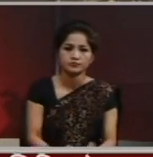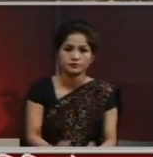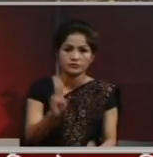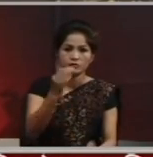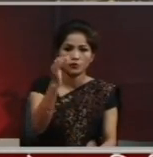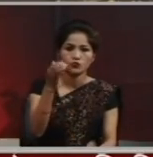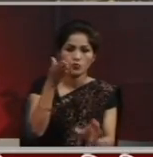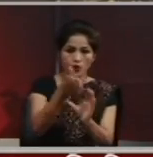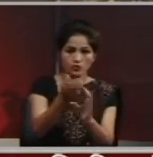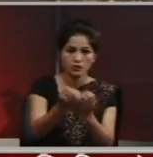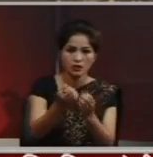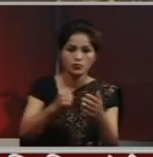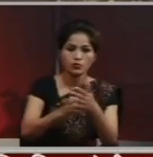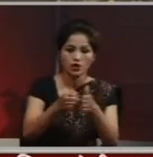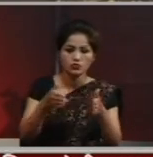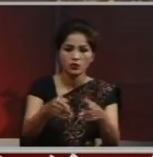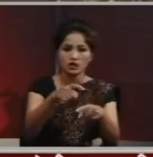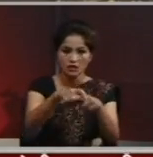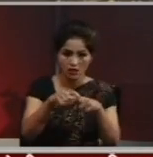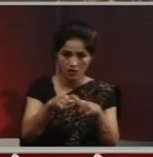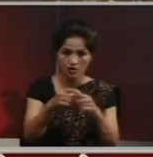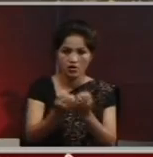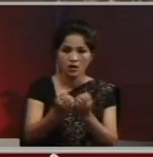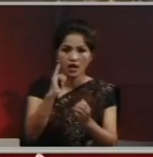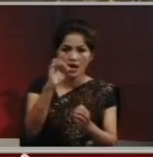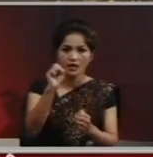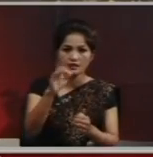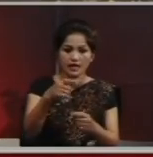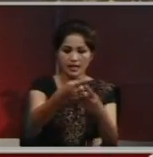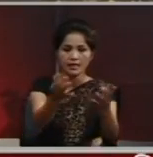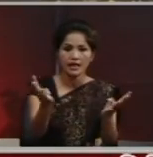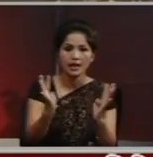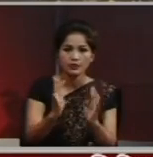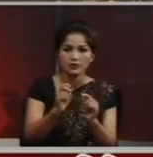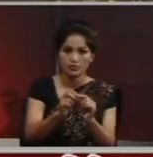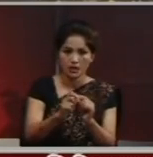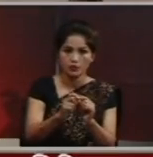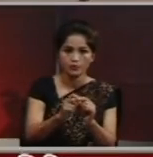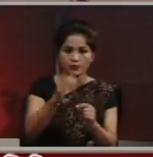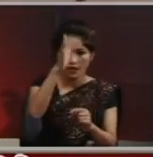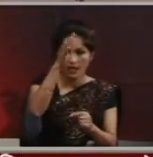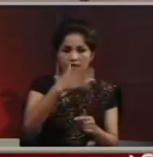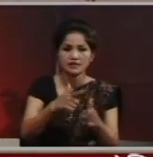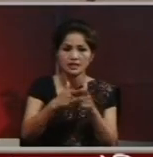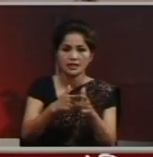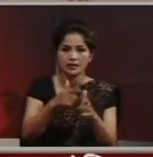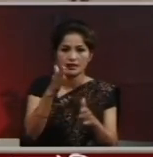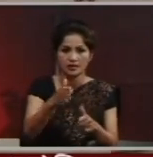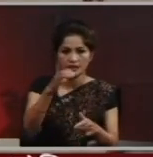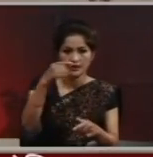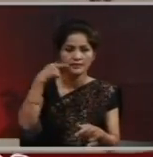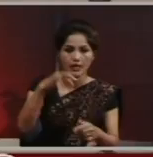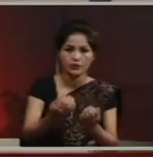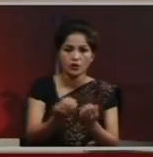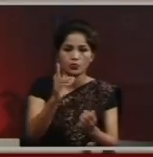मोसुल प्रवेश गर्ने मुख्य सडक नियन्त्रणमा लिएर आइएसलाई घेराबन्दीमा पारिएको इराकी सुरक्षा फौजले